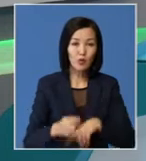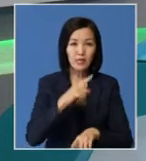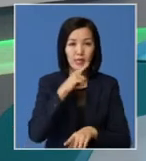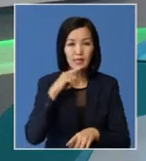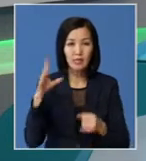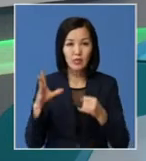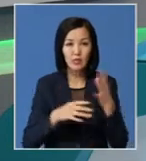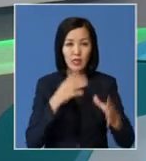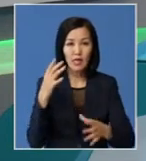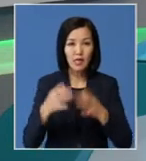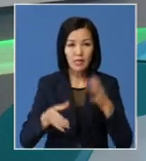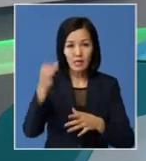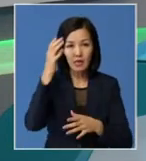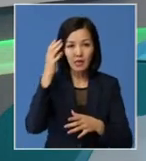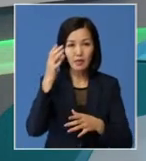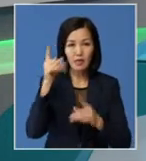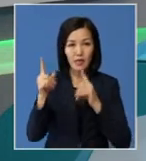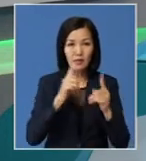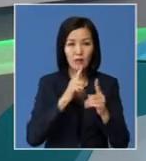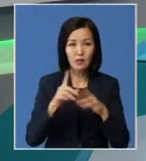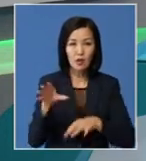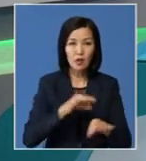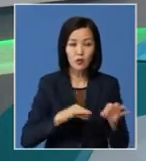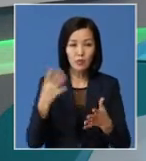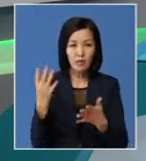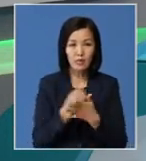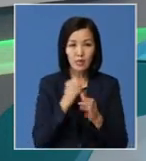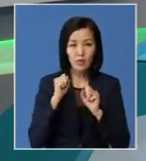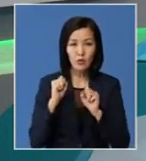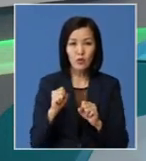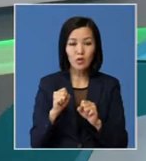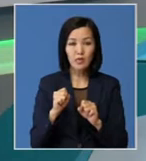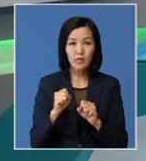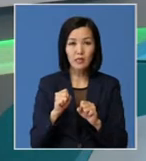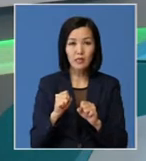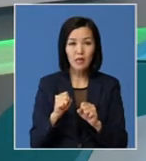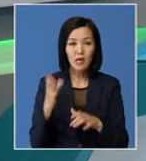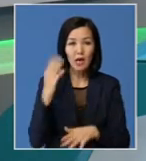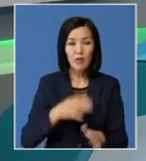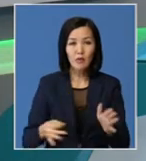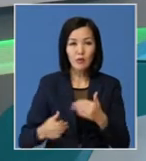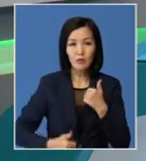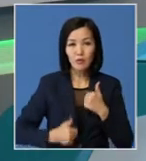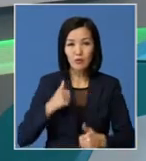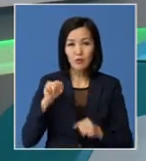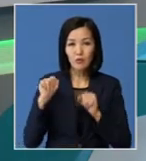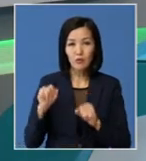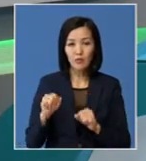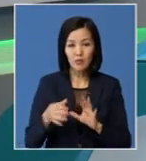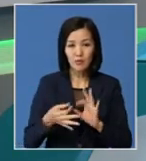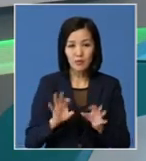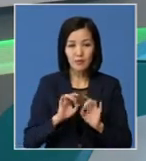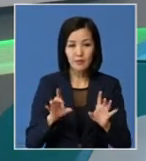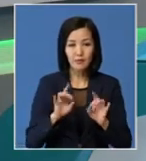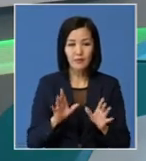жерінде өткен халықаралық ғылыми тәжірибелік конференцияда өз жобаларын сәтті қорғаған. Облысымыздың мерейін үстем еткен оқушылармен тілшіміз